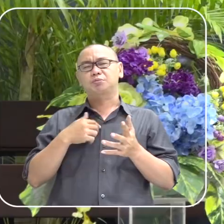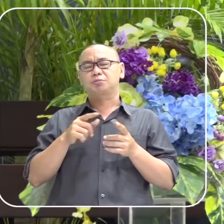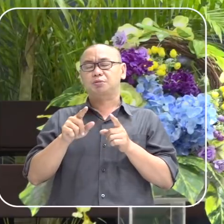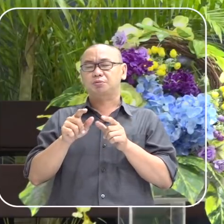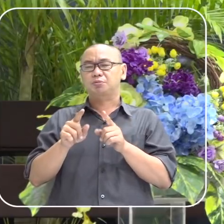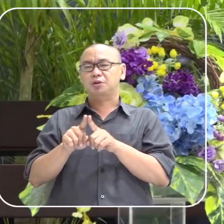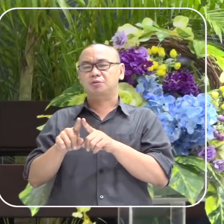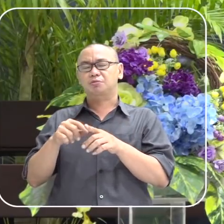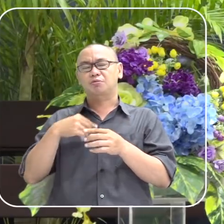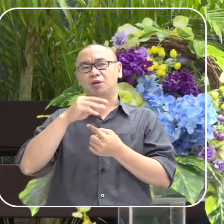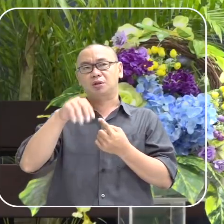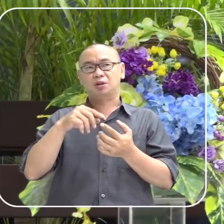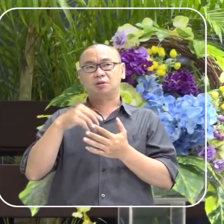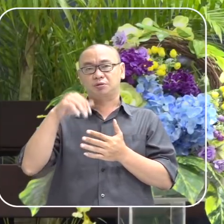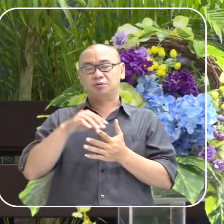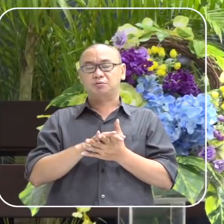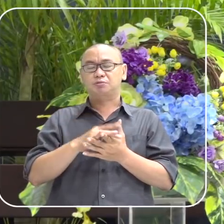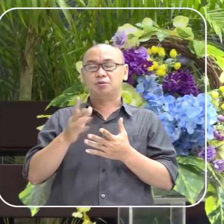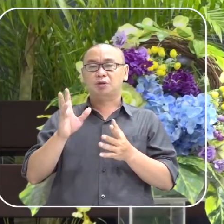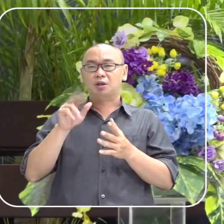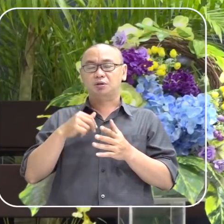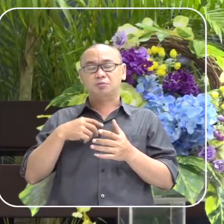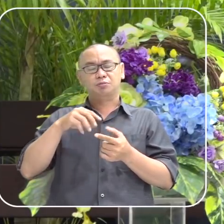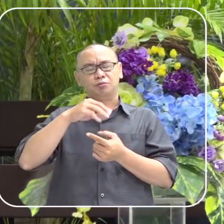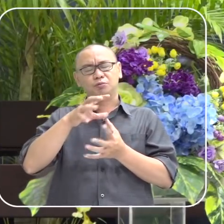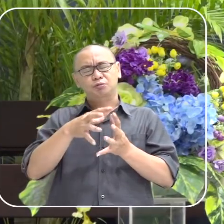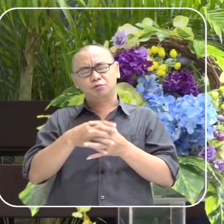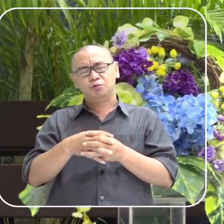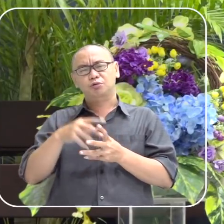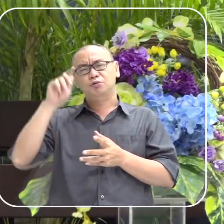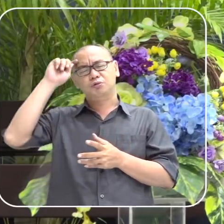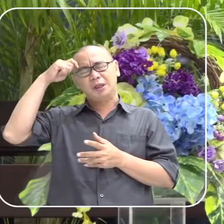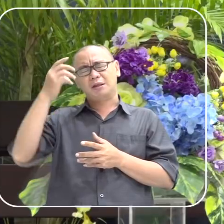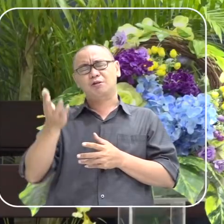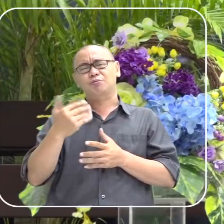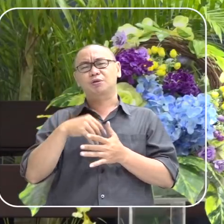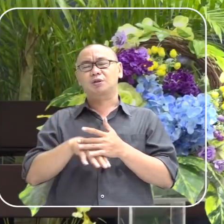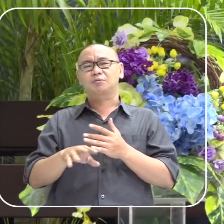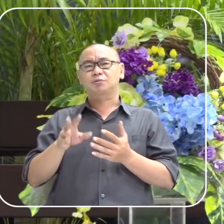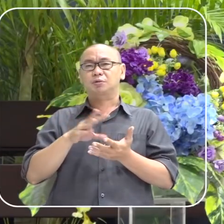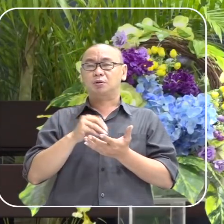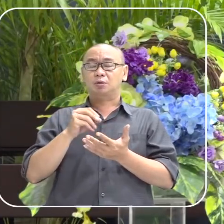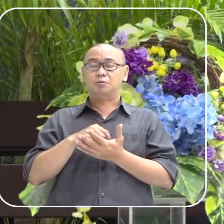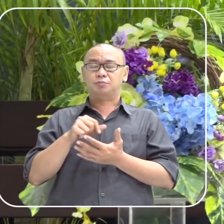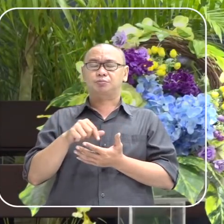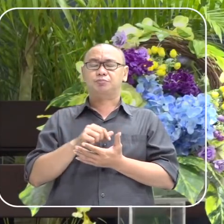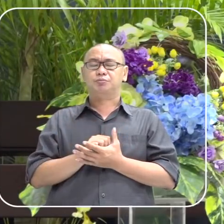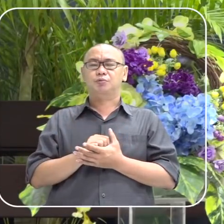Engkau membimbing keluarga-keluarga yang saat ini sedang bergumul akan kesulitan hidup di tengah perubahan